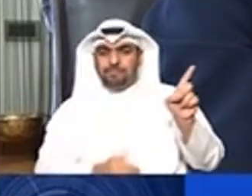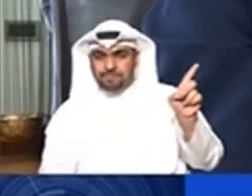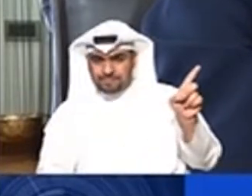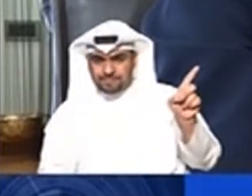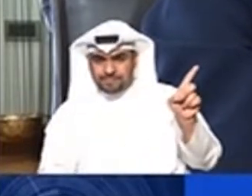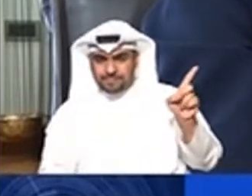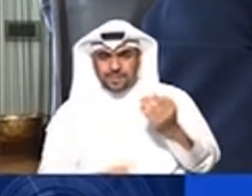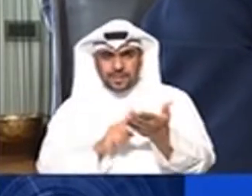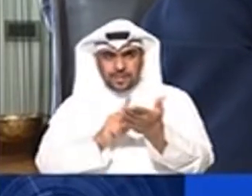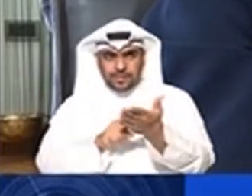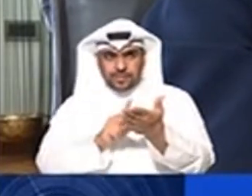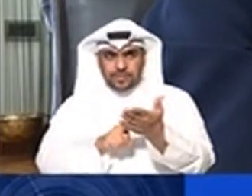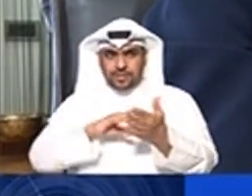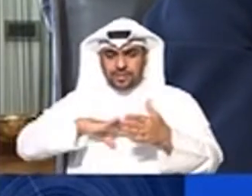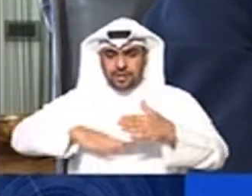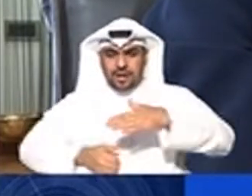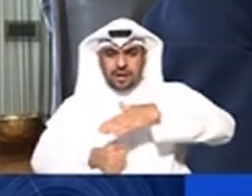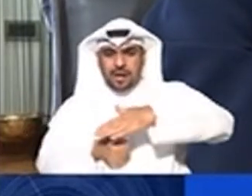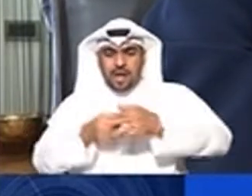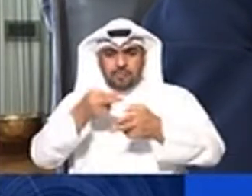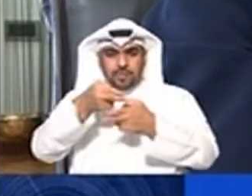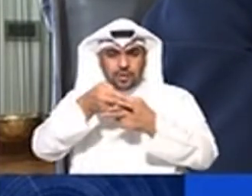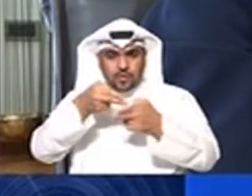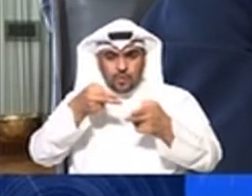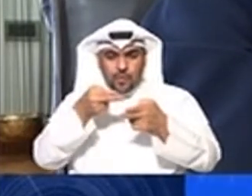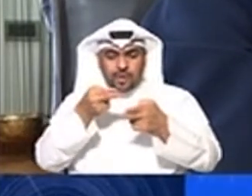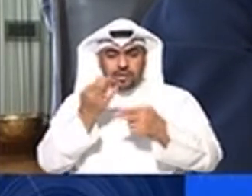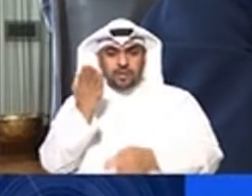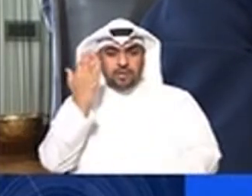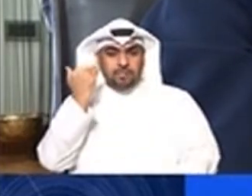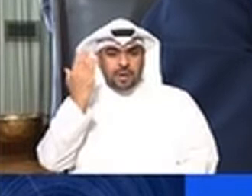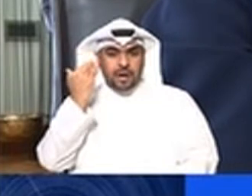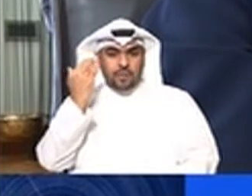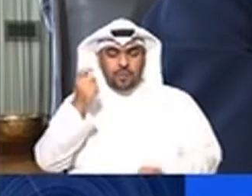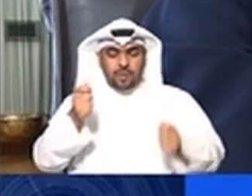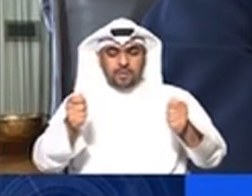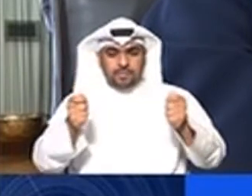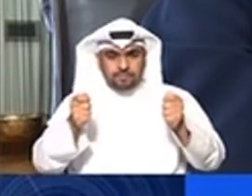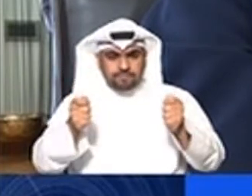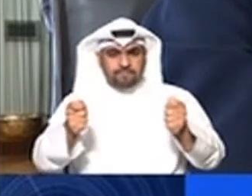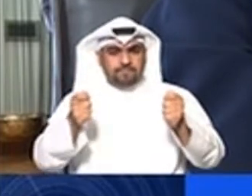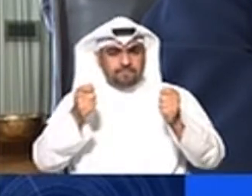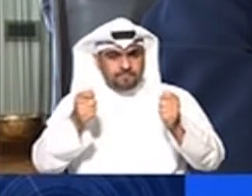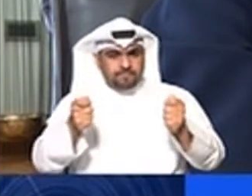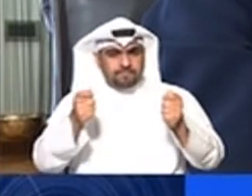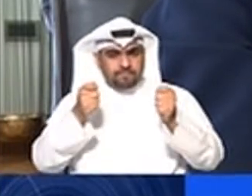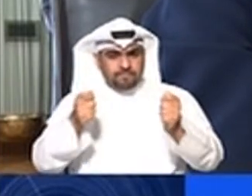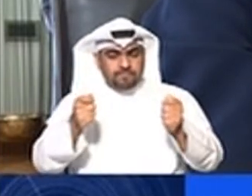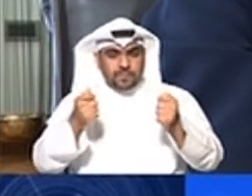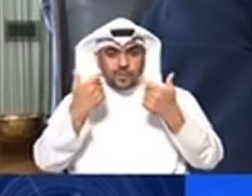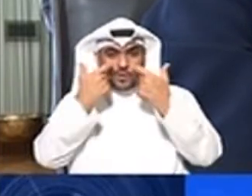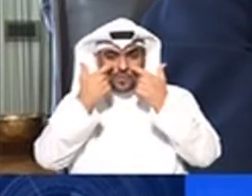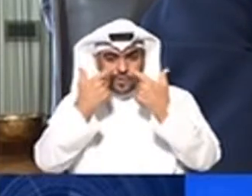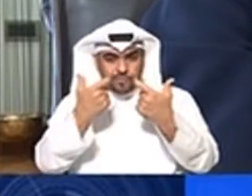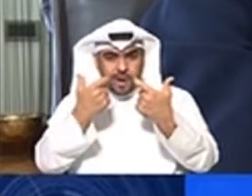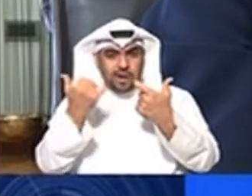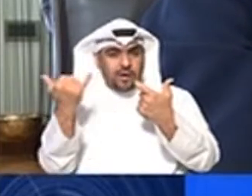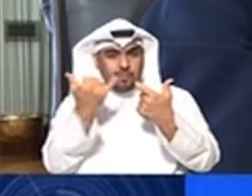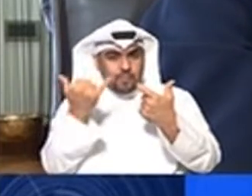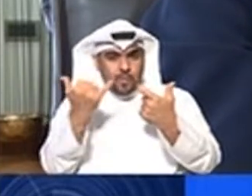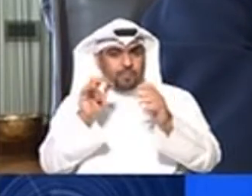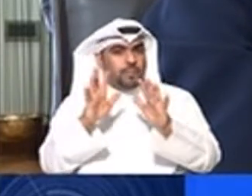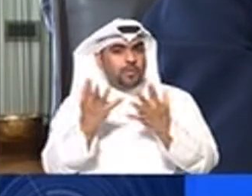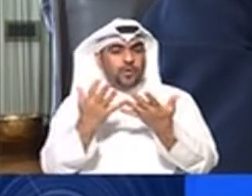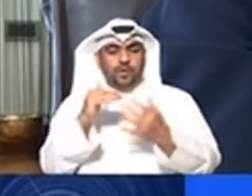مو بس من خلال الخطابات اللي كنا دائما نسمعها واللي فيها توجيه وتوصية بالشباب، لكن أيضا لما كان